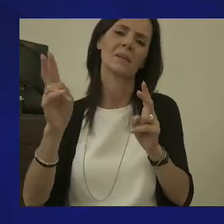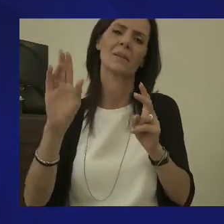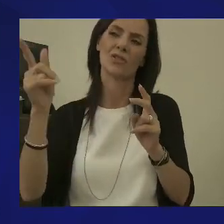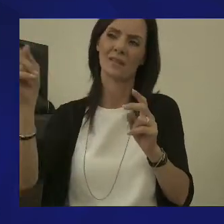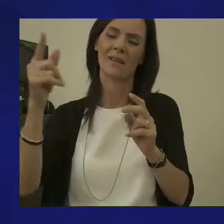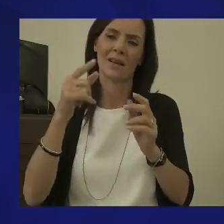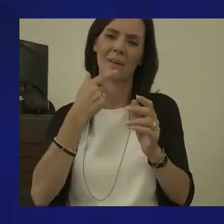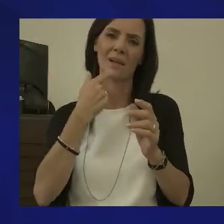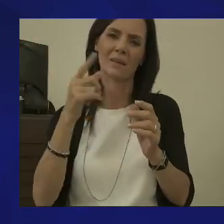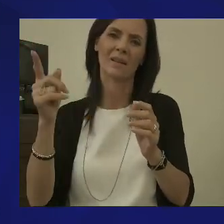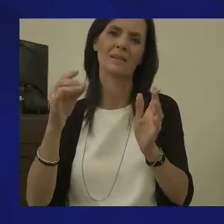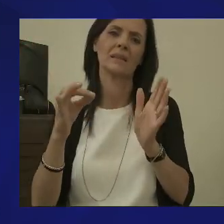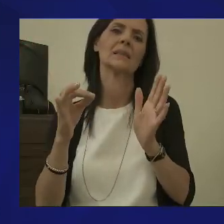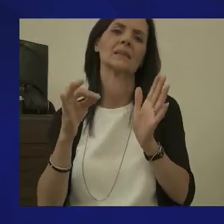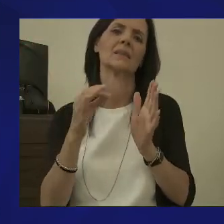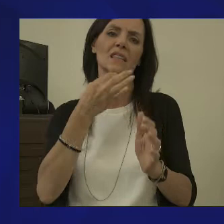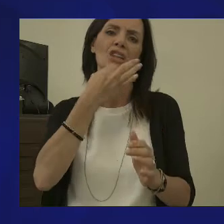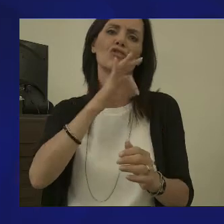הזו.